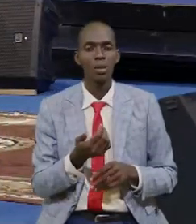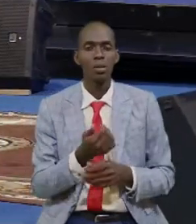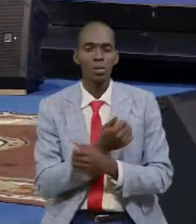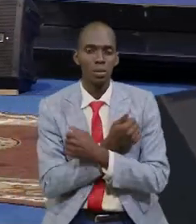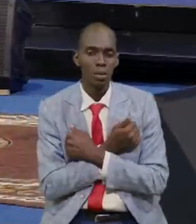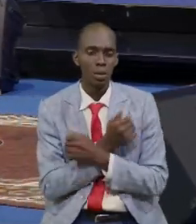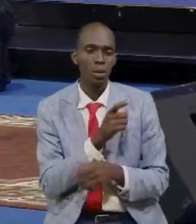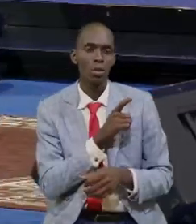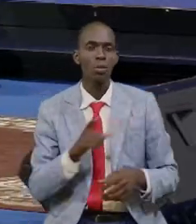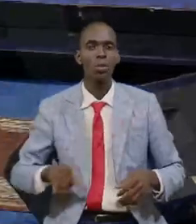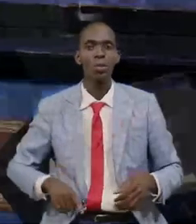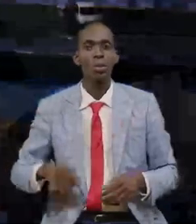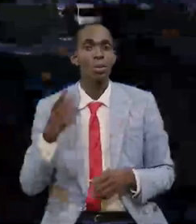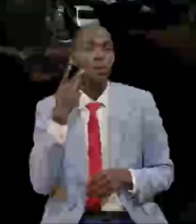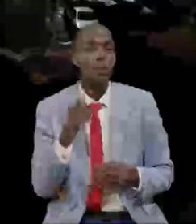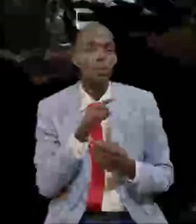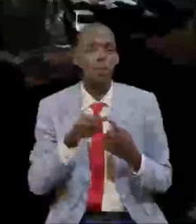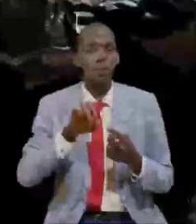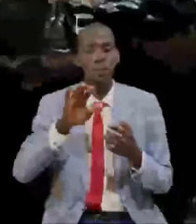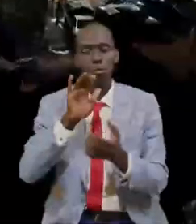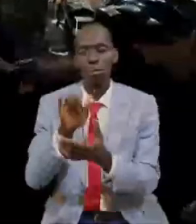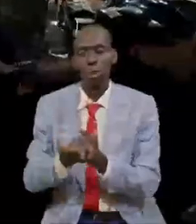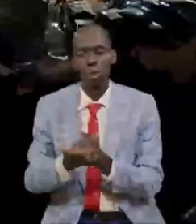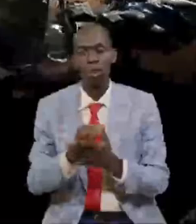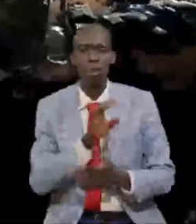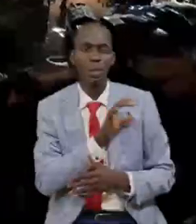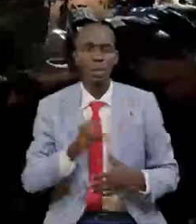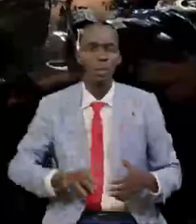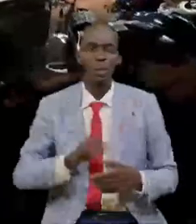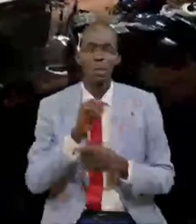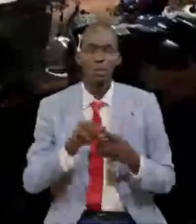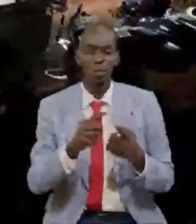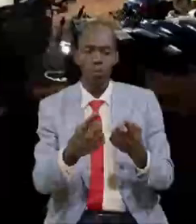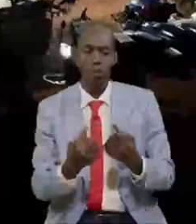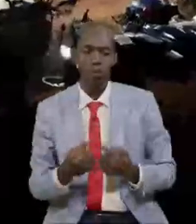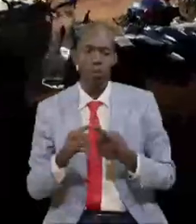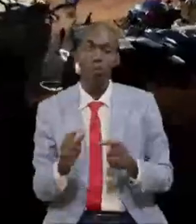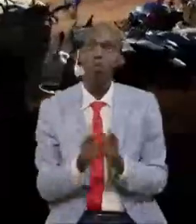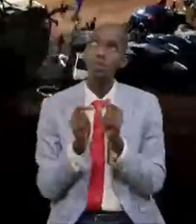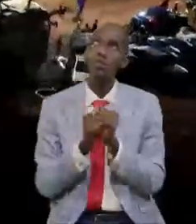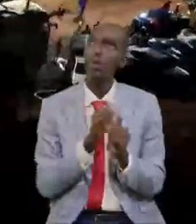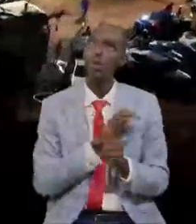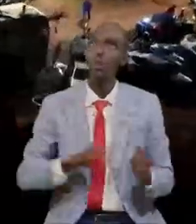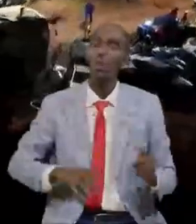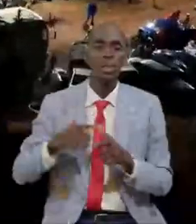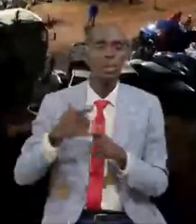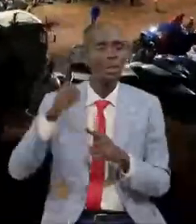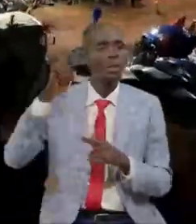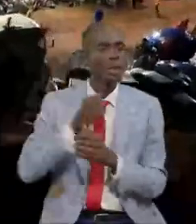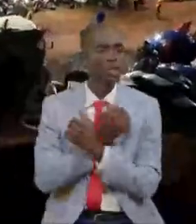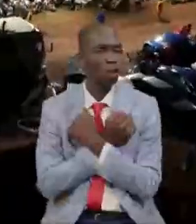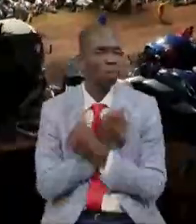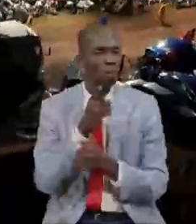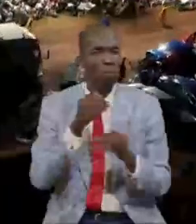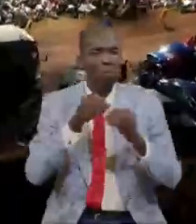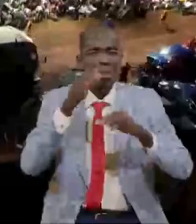Seigneur. Voyez, lorsque vous mariez à Christ, lorsque vous venez à Christ, alors Christ vous aime